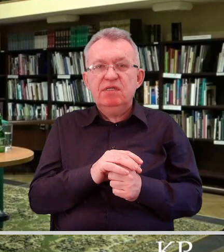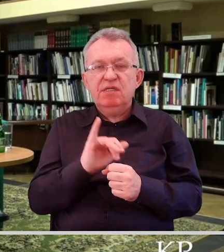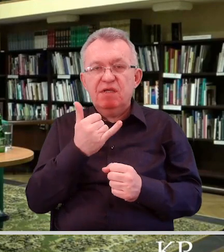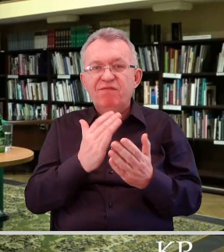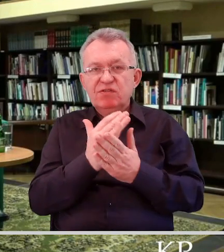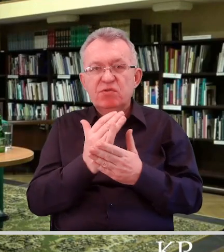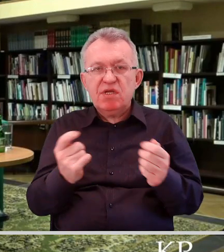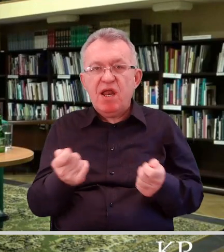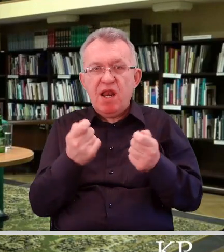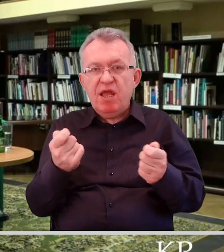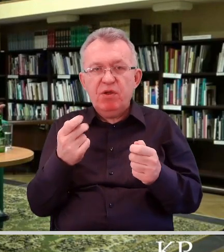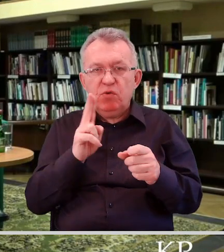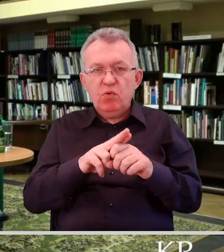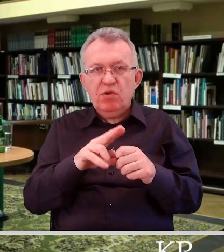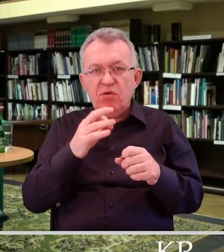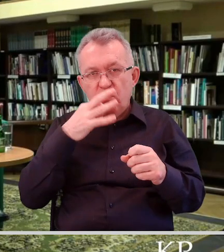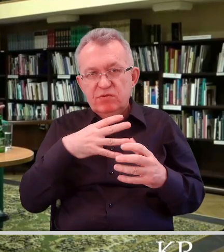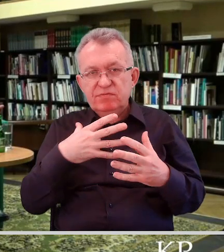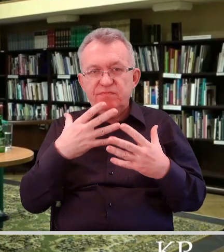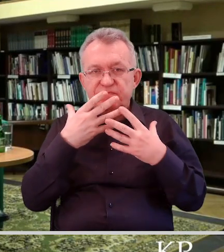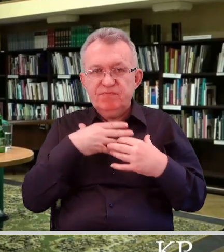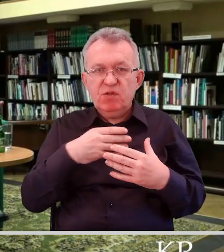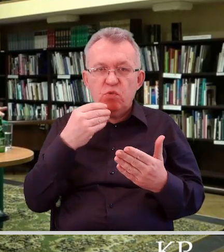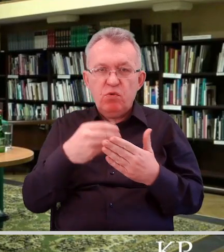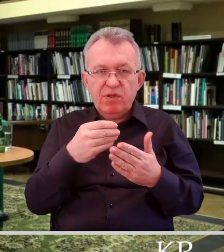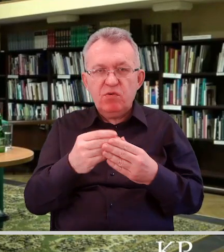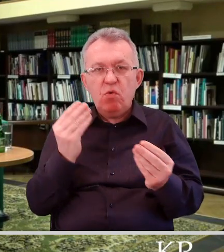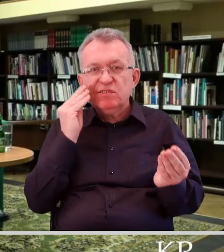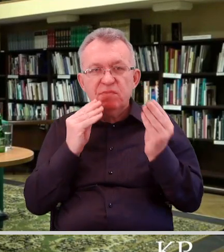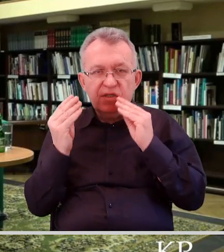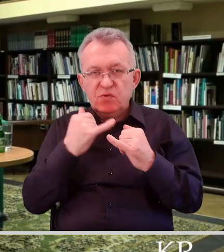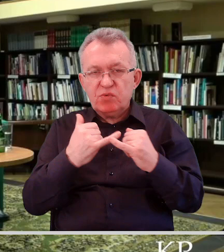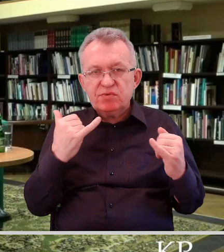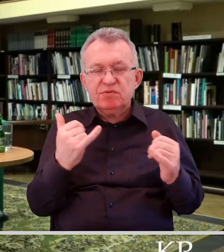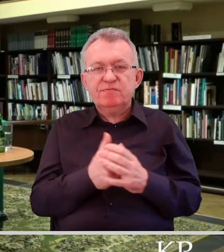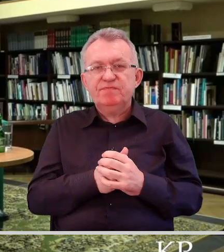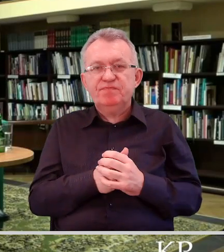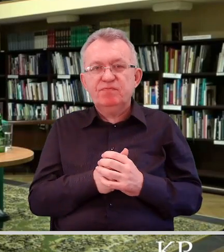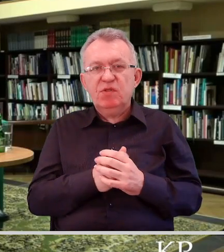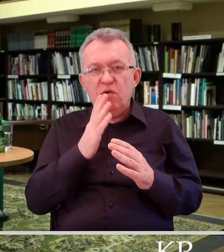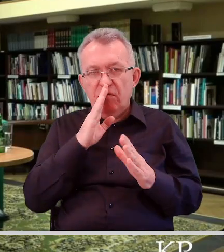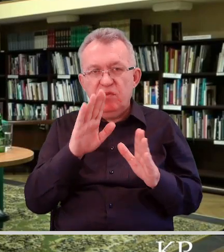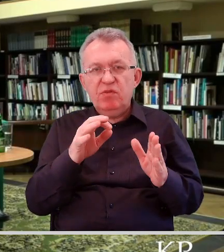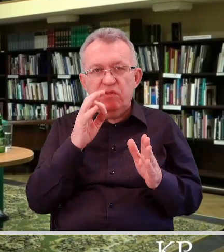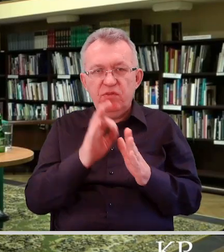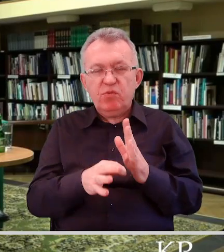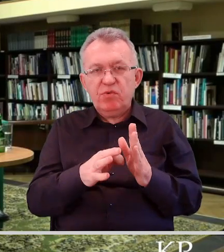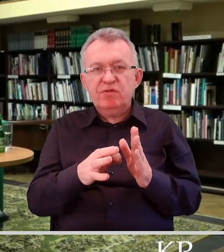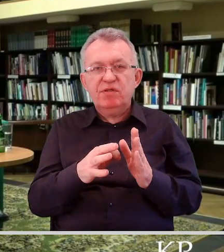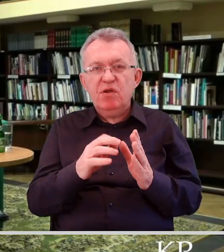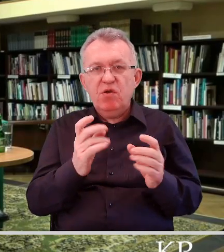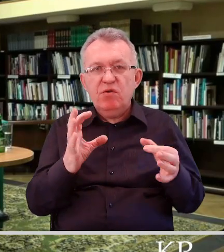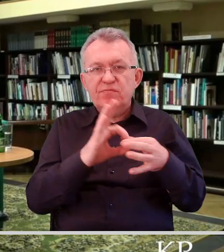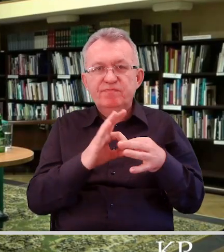wierząc reklamom, które nas odmłodzą, czy kupując właśnie te kosmetyki, no tam opisałam bardzo, bardzo ten